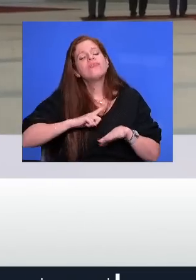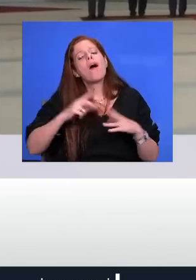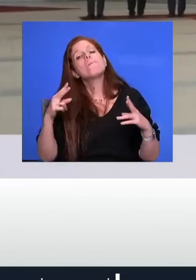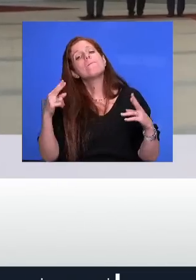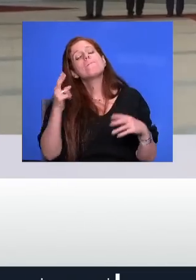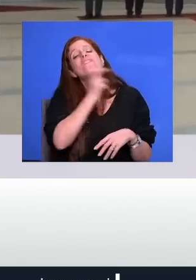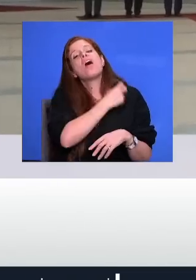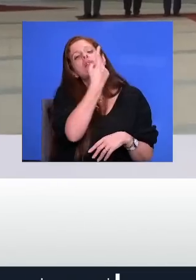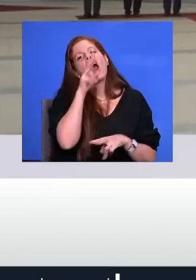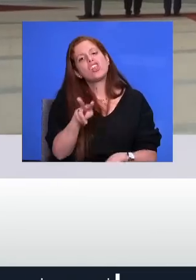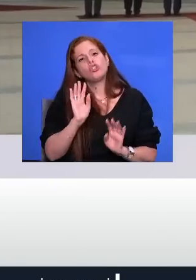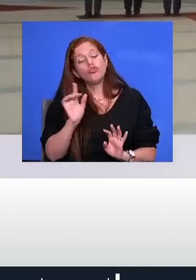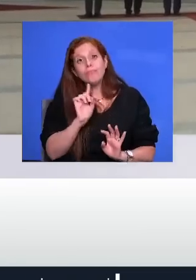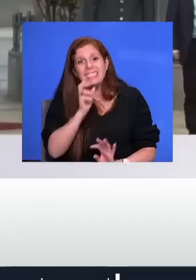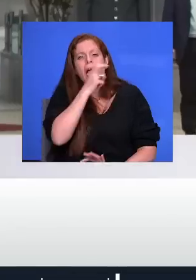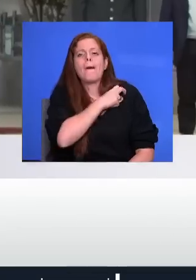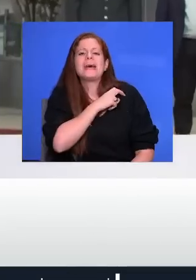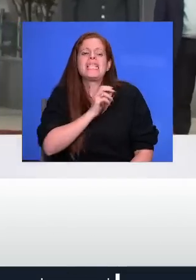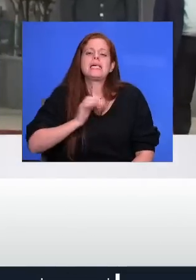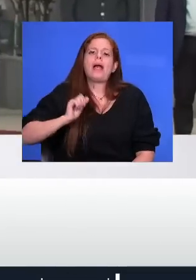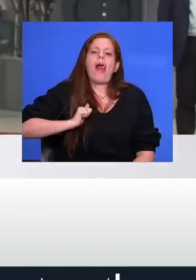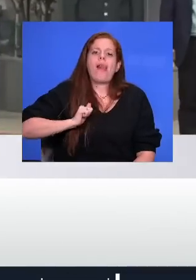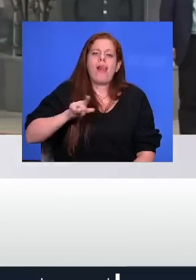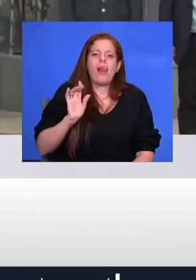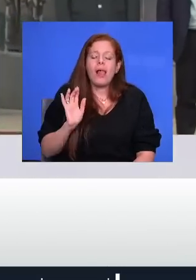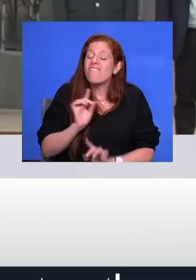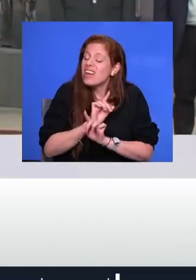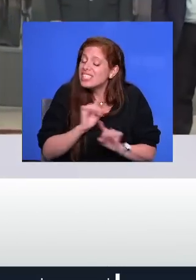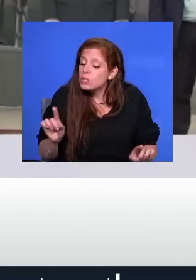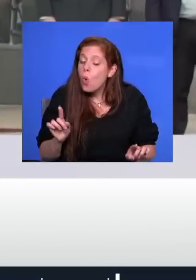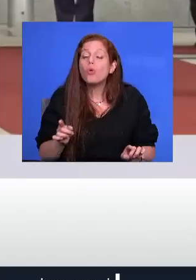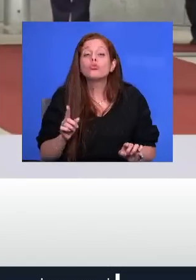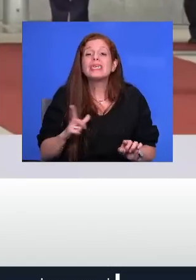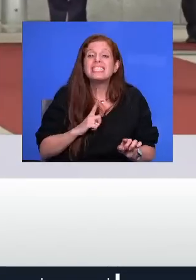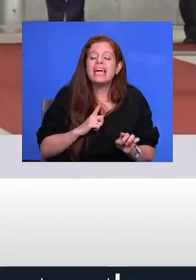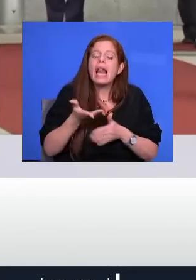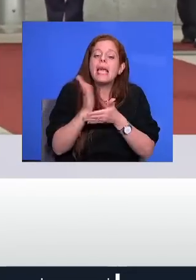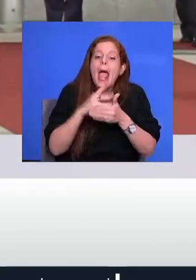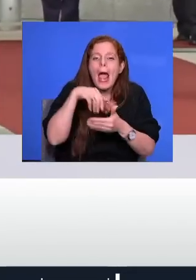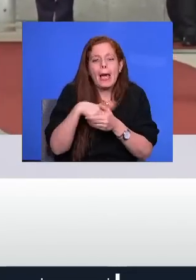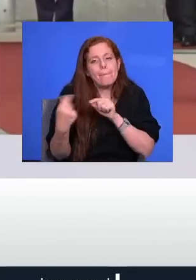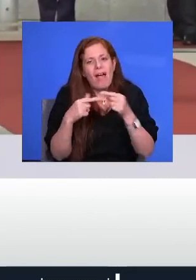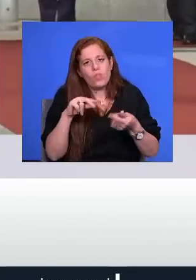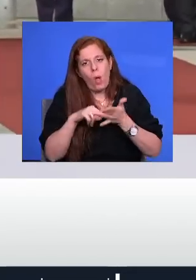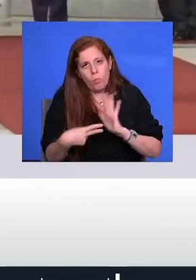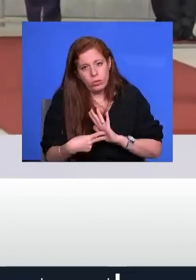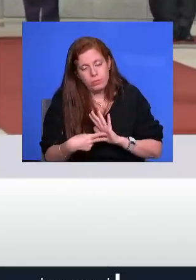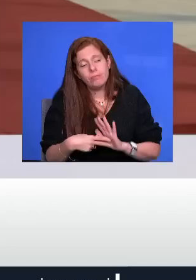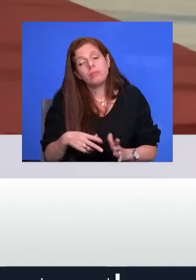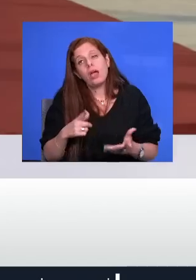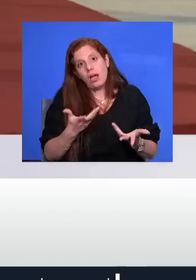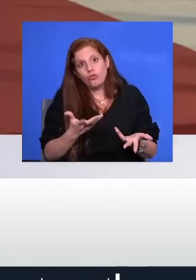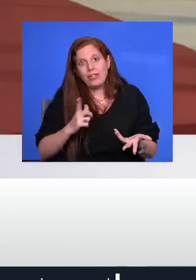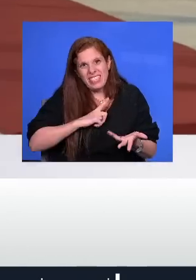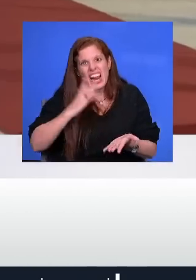והמפקד הזה הוא הרמטכ"ל, ואסור שצה"ל יהיה חלק מהוויכוח הפוליטי. רק שלמעשה צהל כבר עמוק בתוך